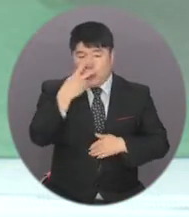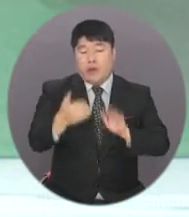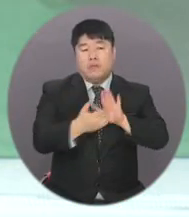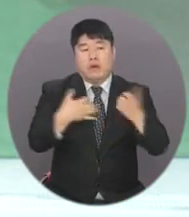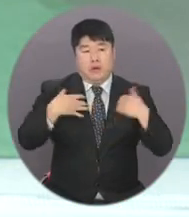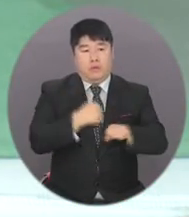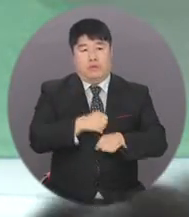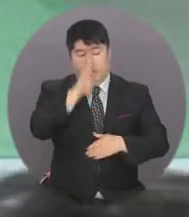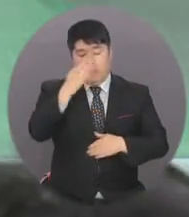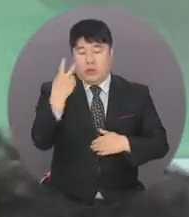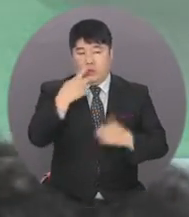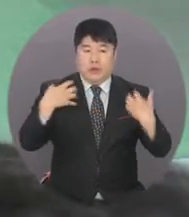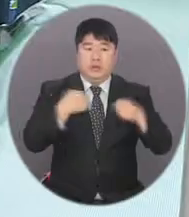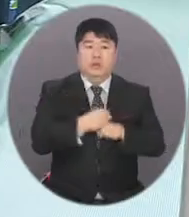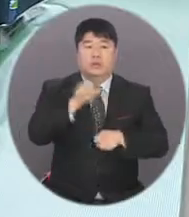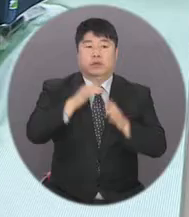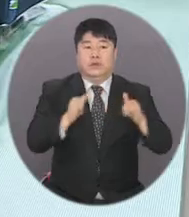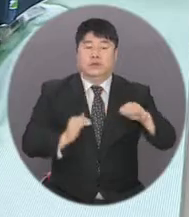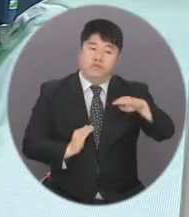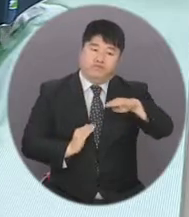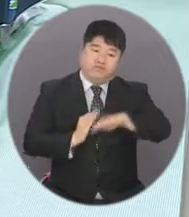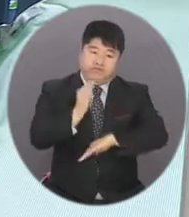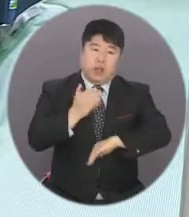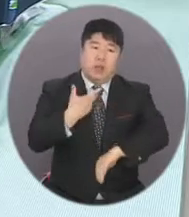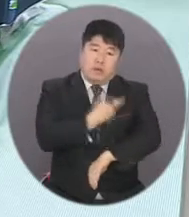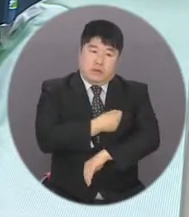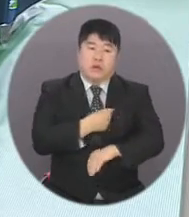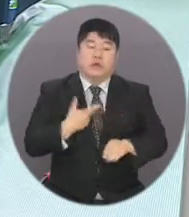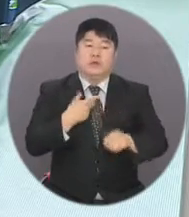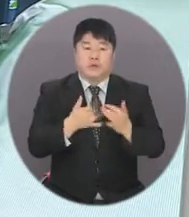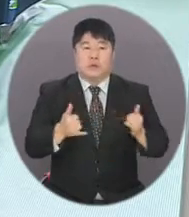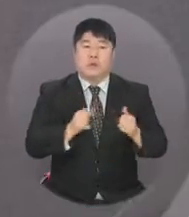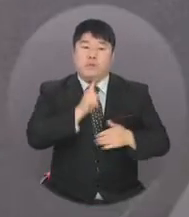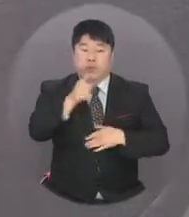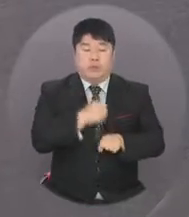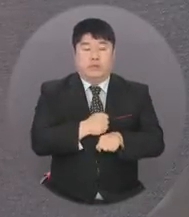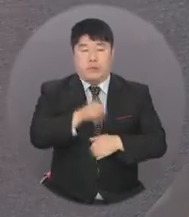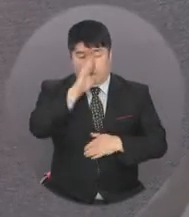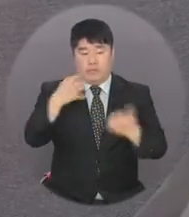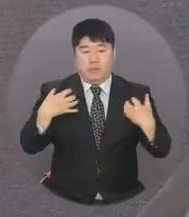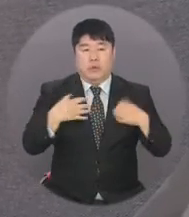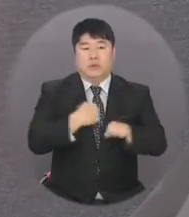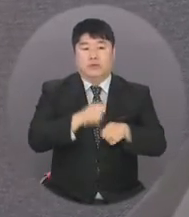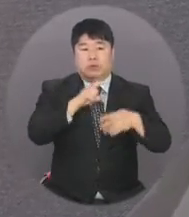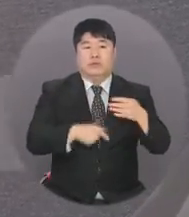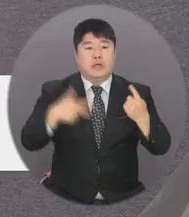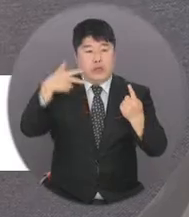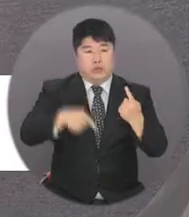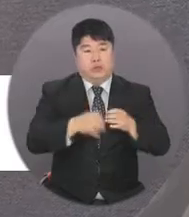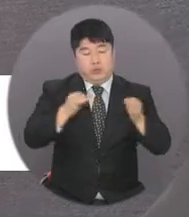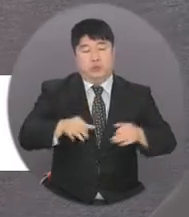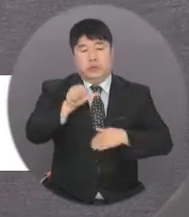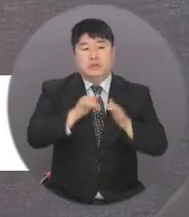방역당국은 질병관리청에 A씨를 과용량 접종자로 보고했습니다. 질병청 매뉴얼에 따라 일주일간